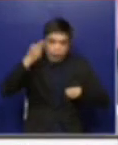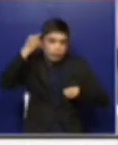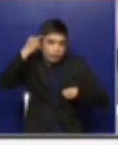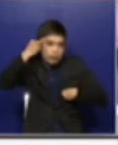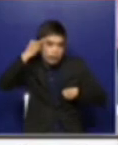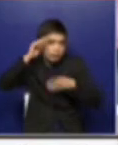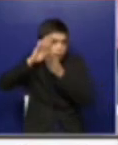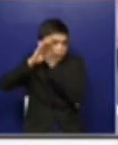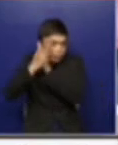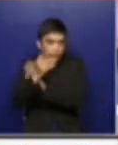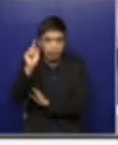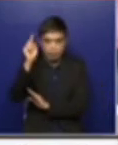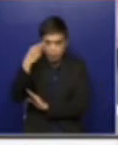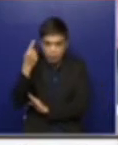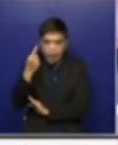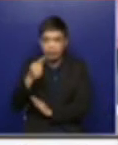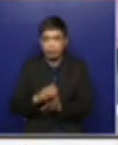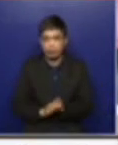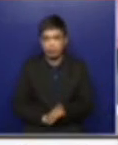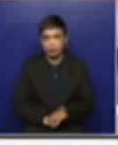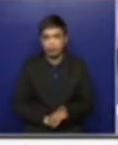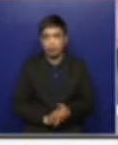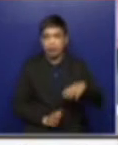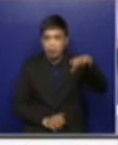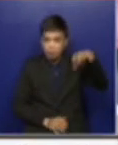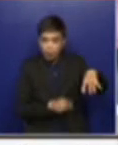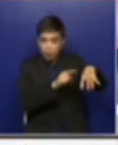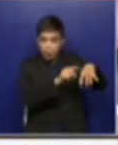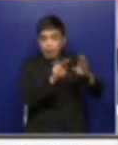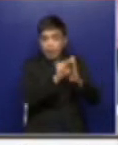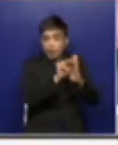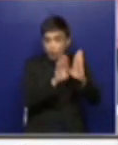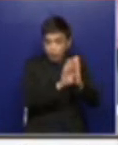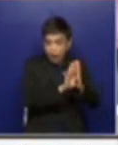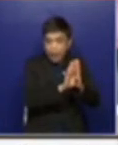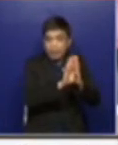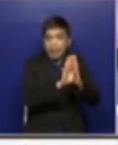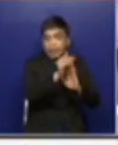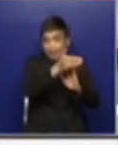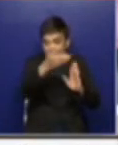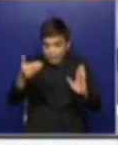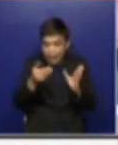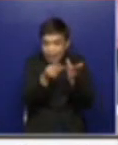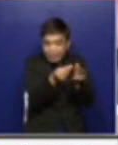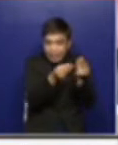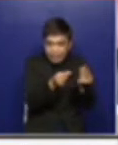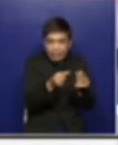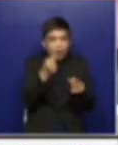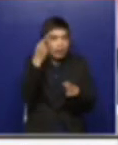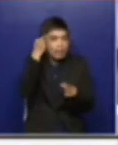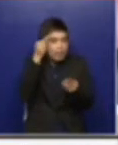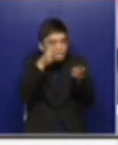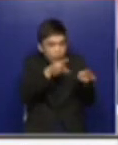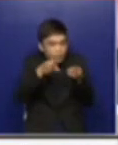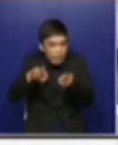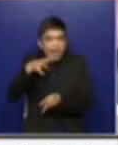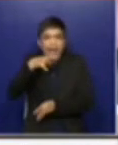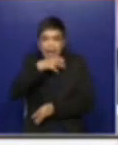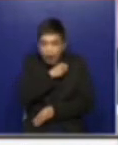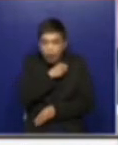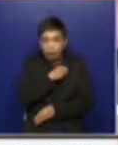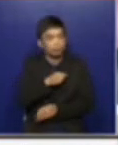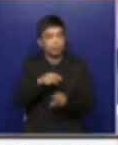กรรมการนโยบายที่ดินแห่งชาติยังมาเอาแบบเก่าทัศนะเก่าไม่มีทางแก้ปัญหาได้ท่านประธ